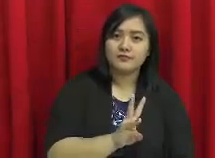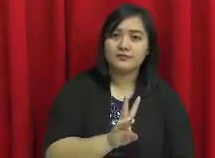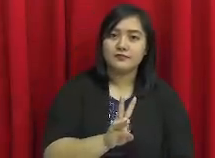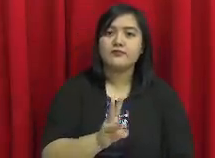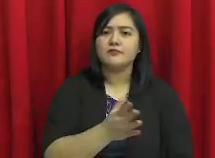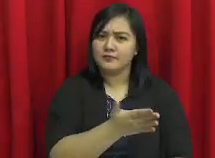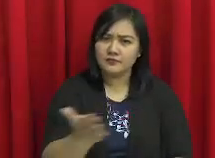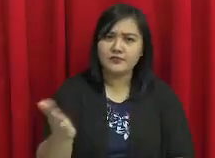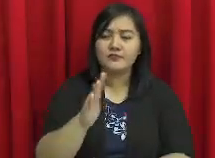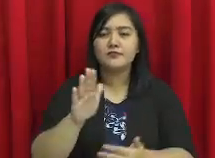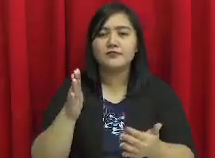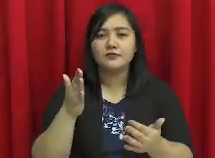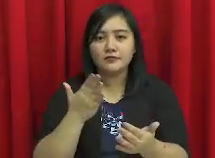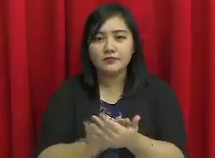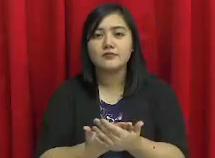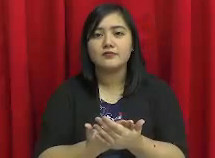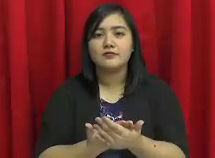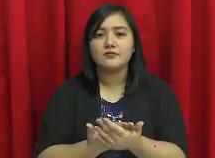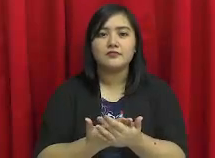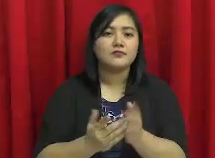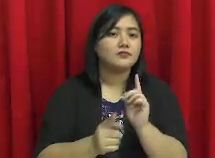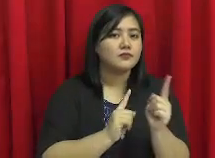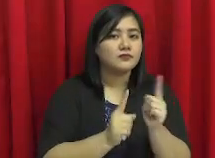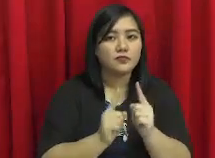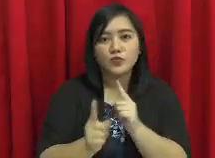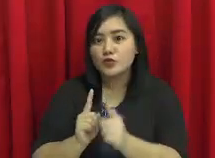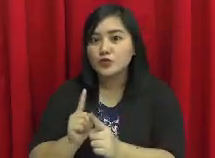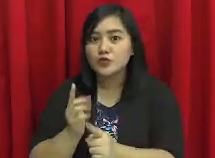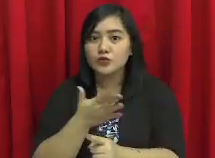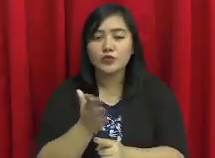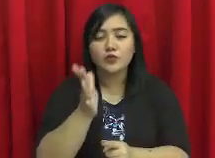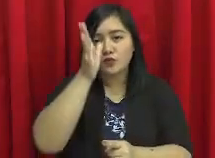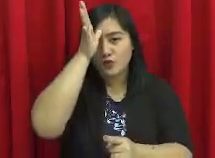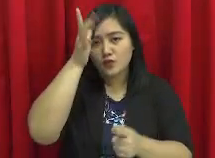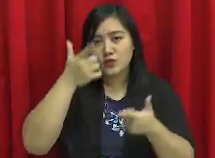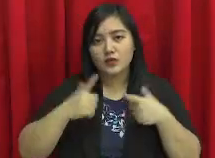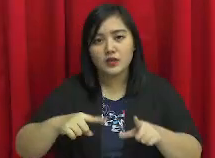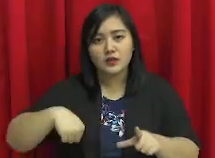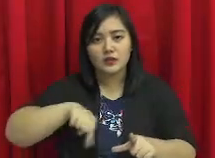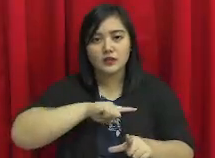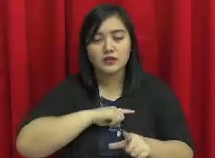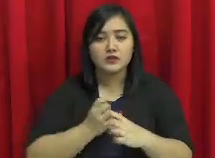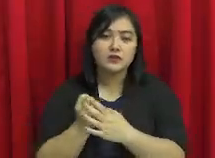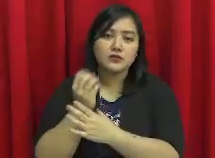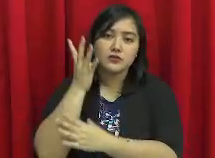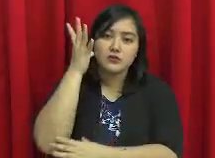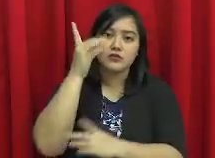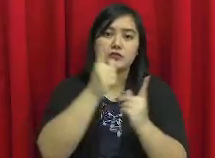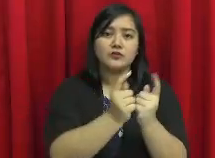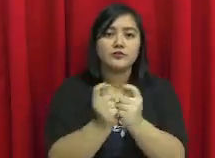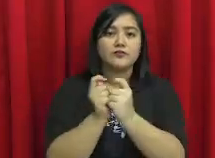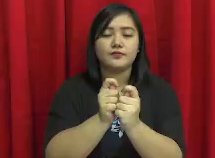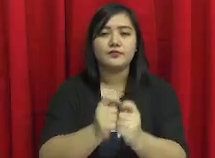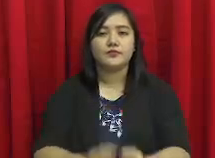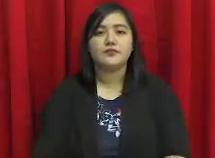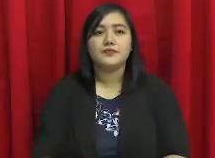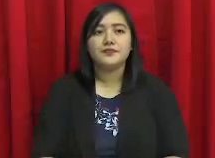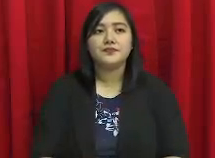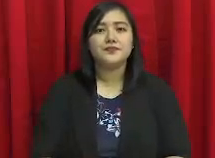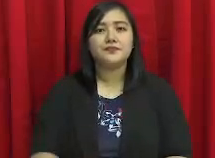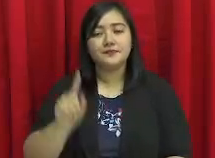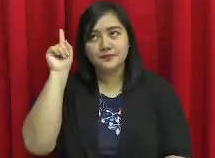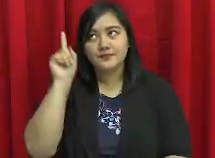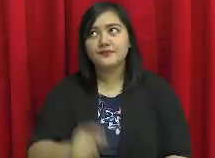damay tayo lahat dito. Lumago tayo ng sama-sama, mga kapatid. Mamaya may babangkitin pa ako, Sir Conrad. Baka may gusto nga idagdag dyan.